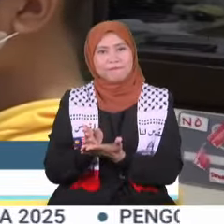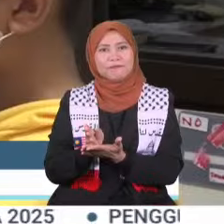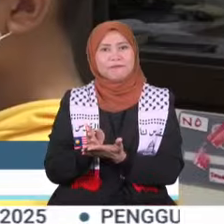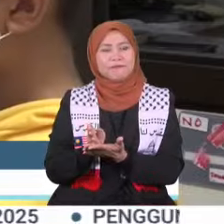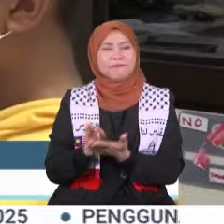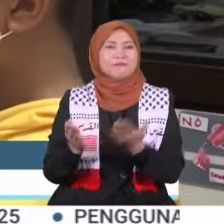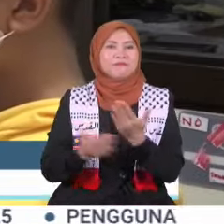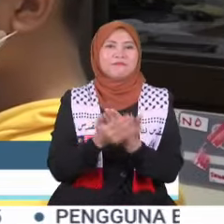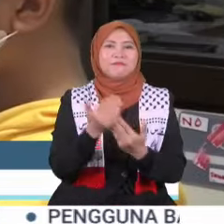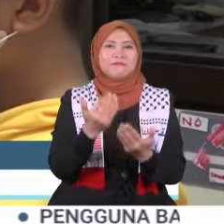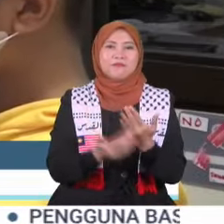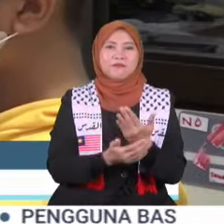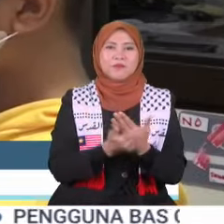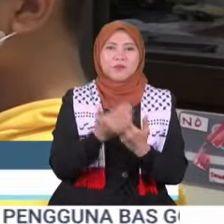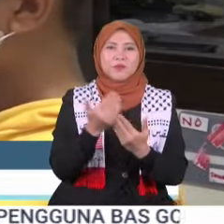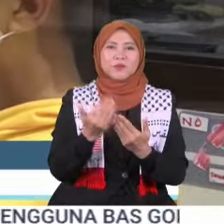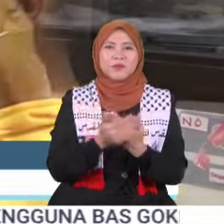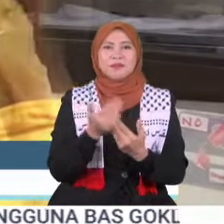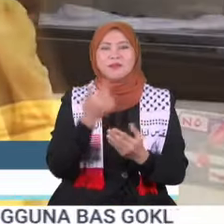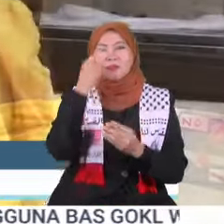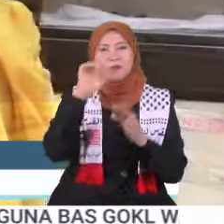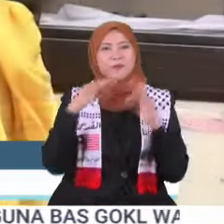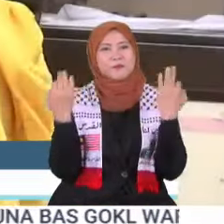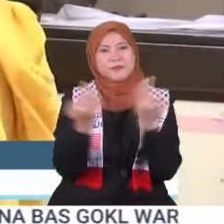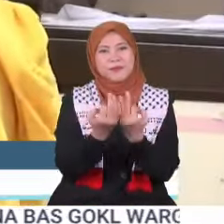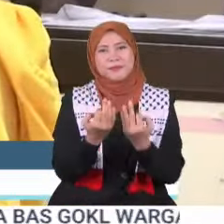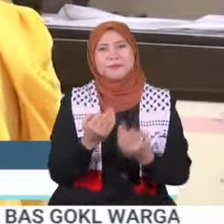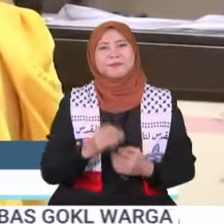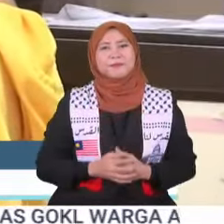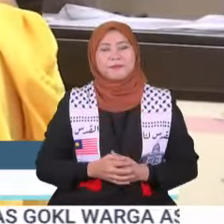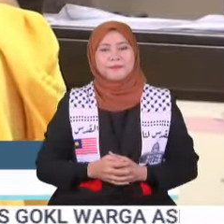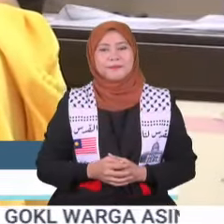untuk memudahkan kita satu keluarga lah.